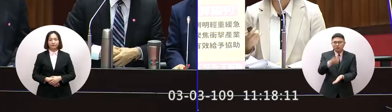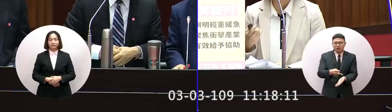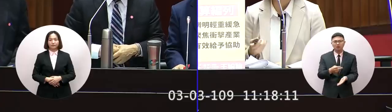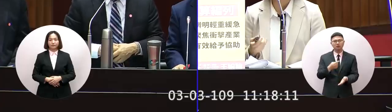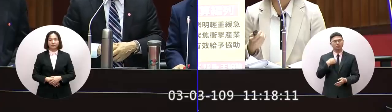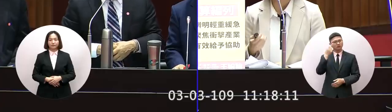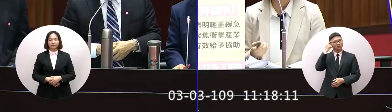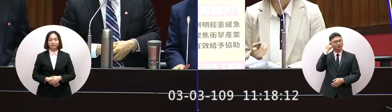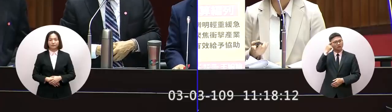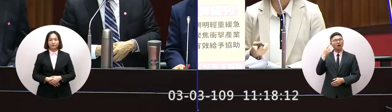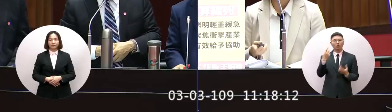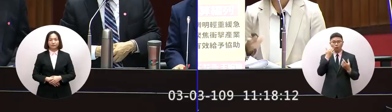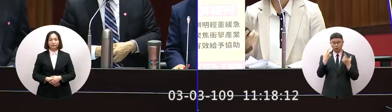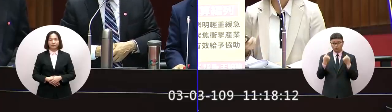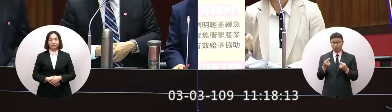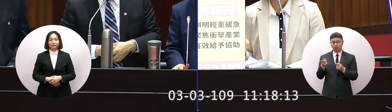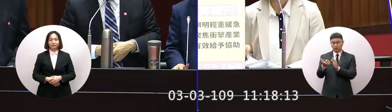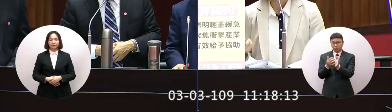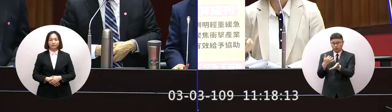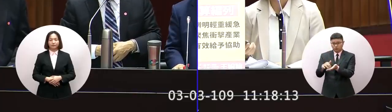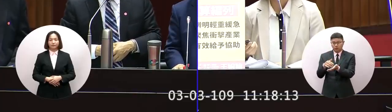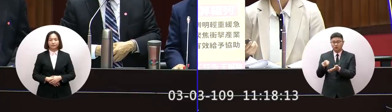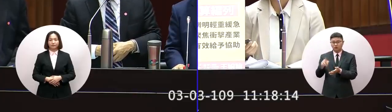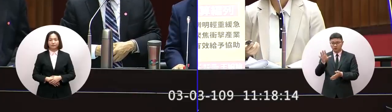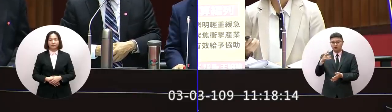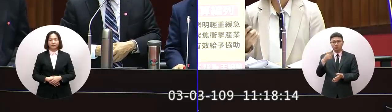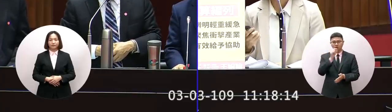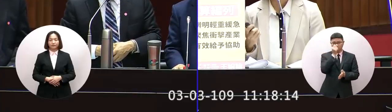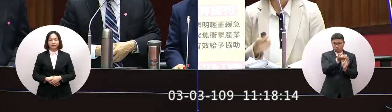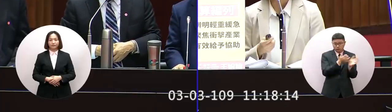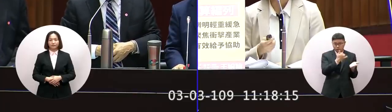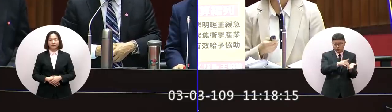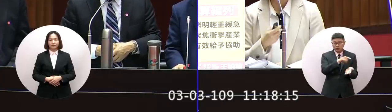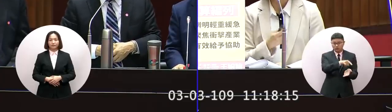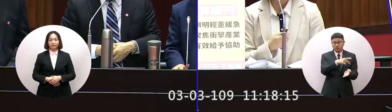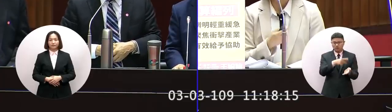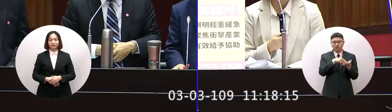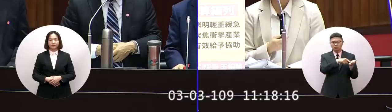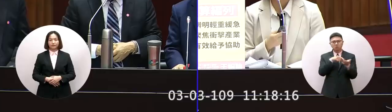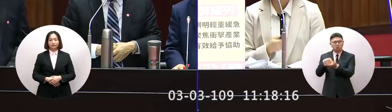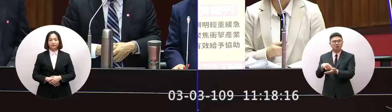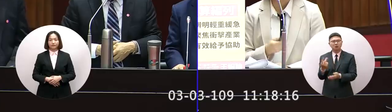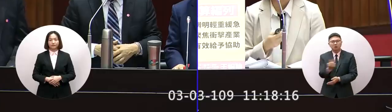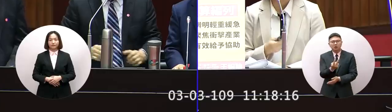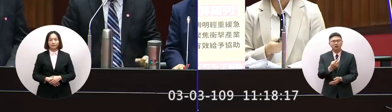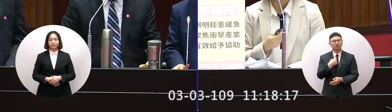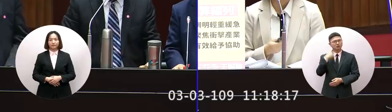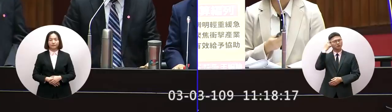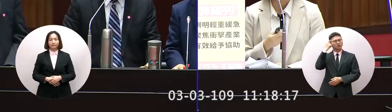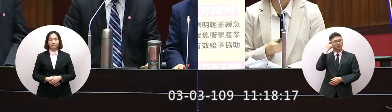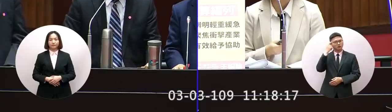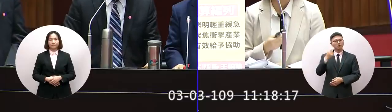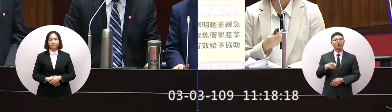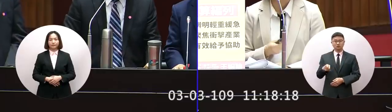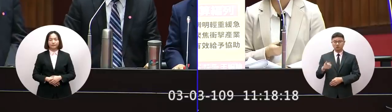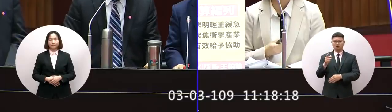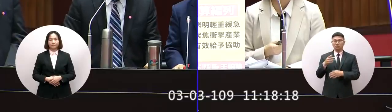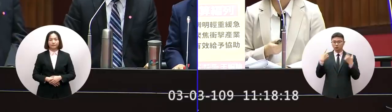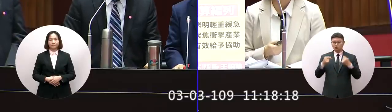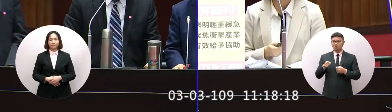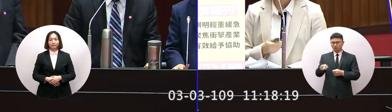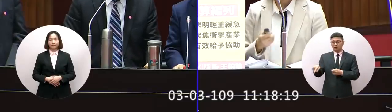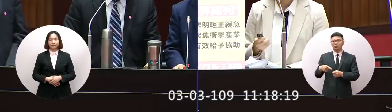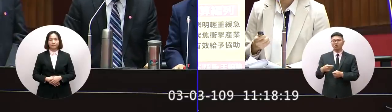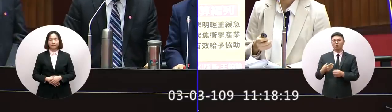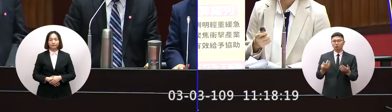算已经年度预算已经编列的项目，是不是特别预算应该要再编列，我觉得这是两个部分，就是在措施的推动我们确实是应该大量的施力，然后来协